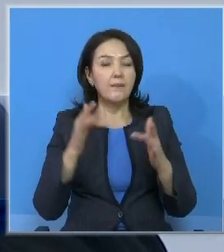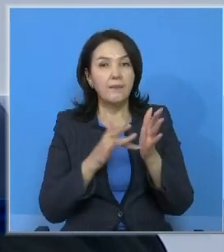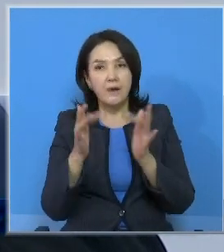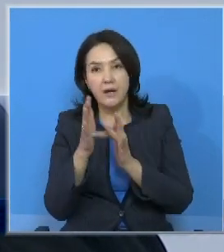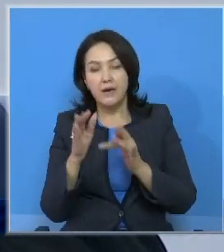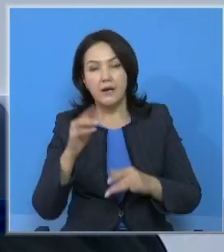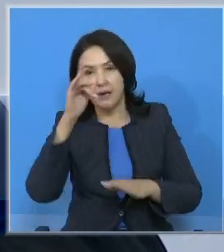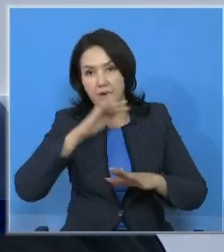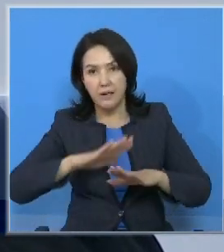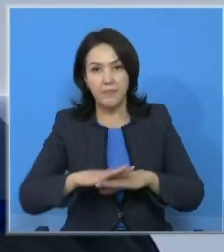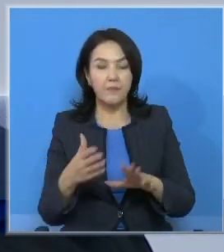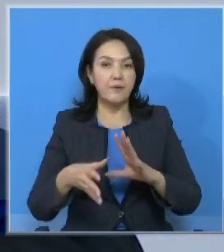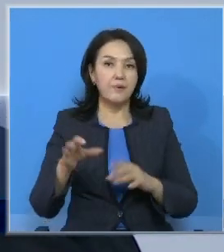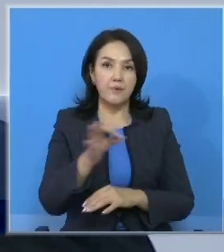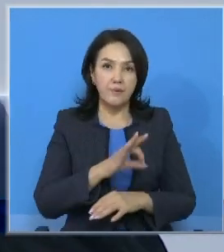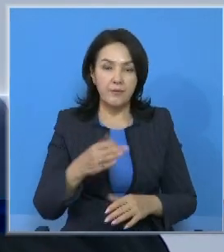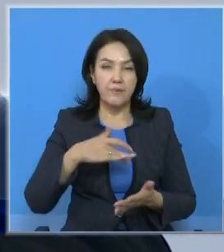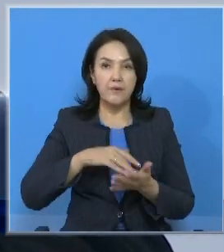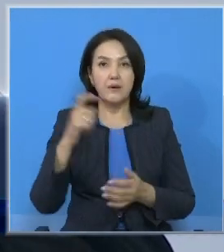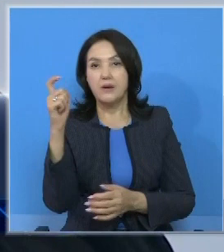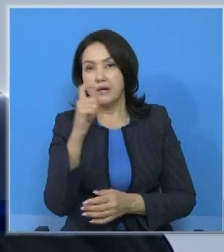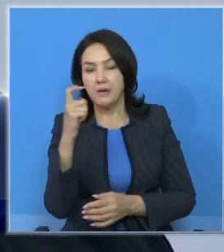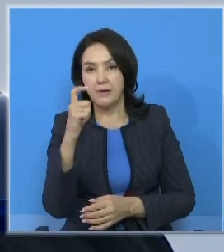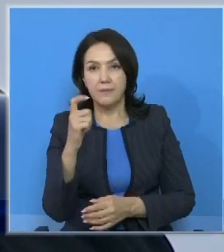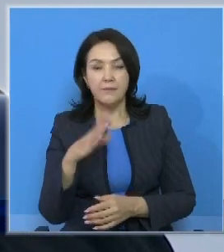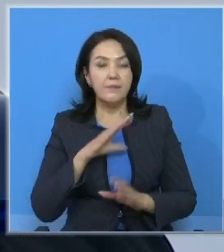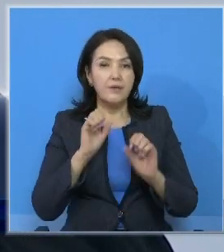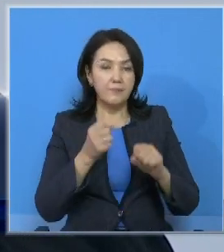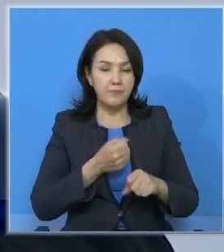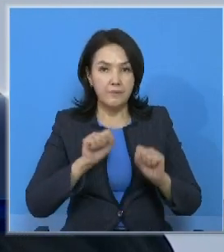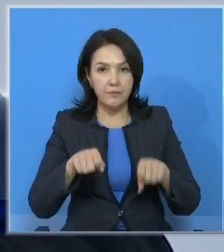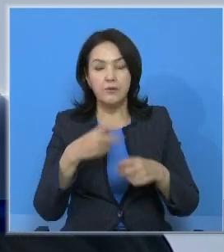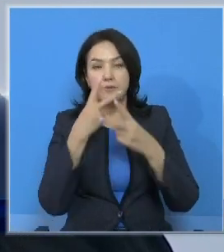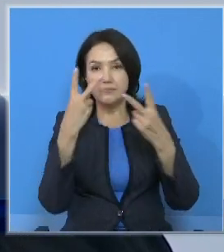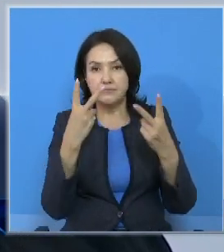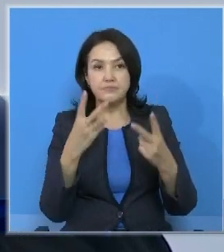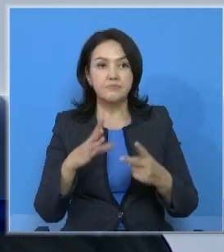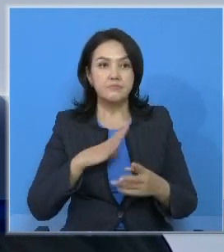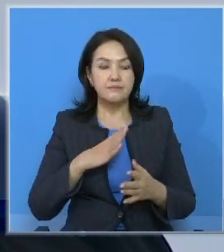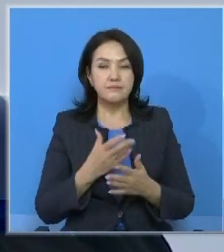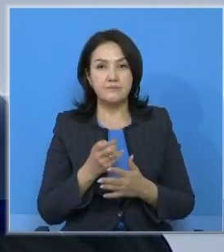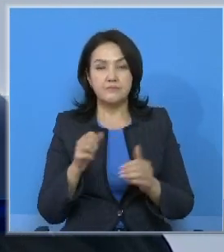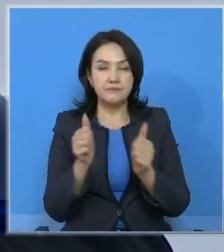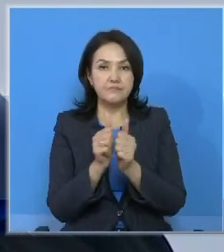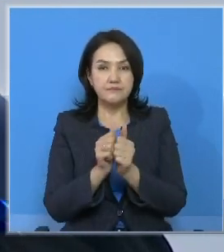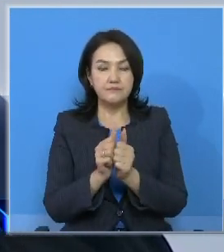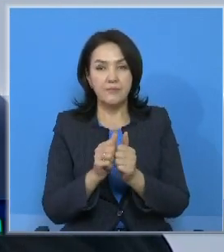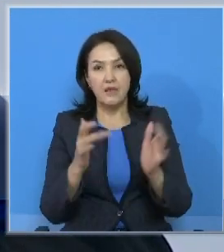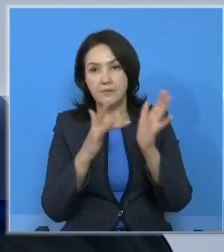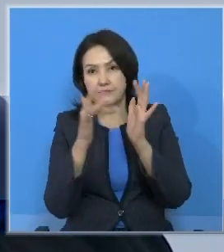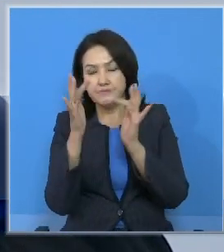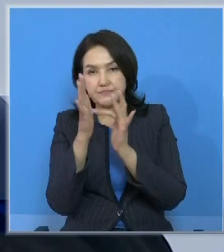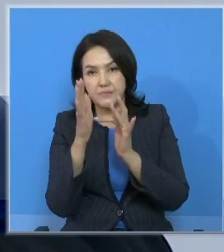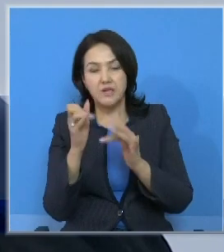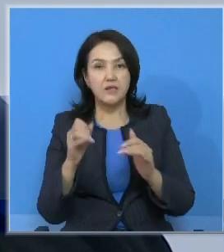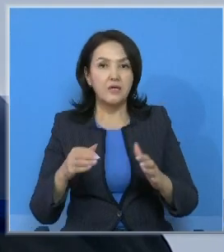Казахстана. В области, в городе Хромтау, мы можем увидеть находящихся рядом православный храм,